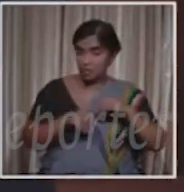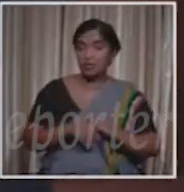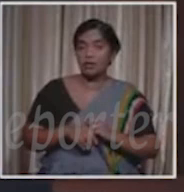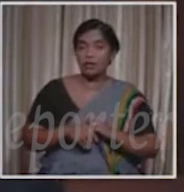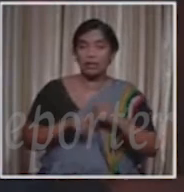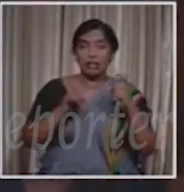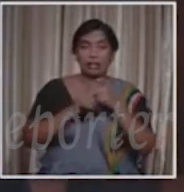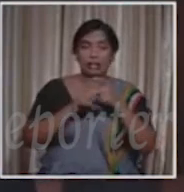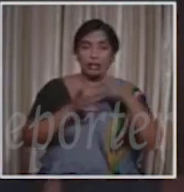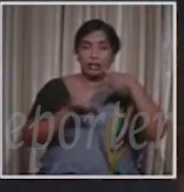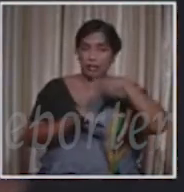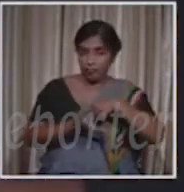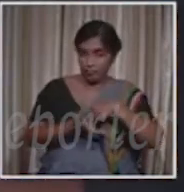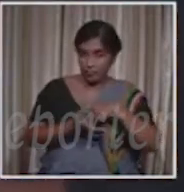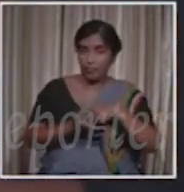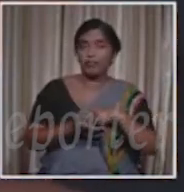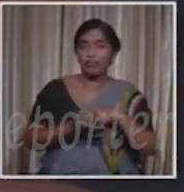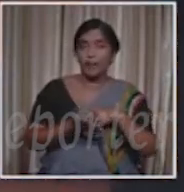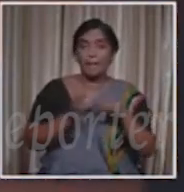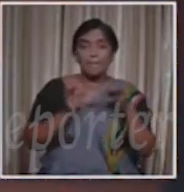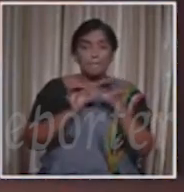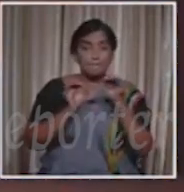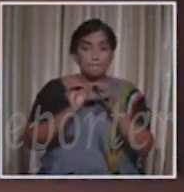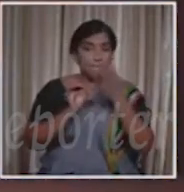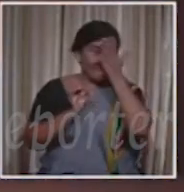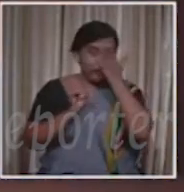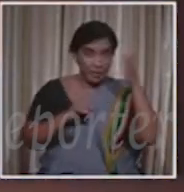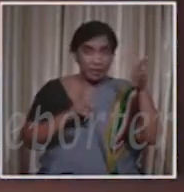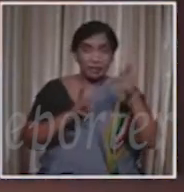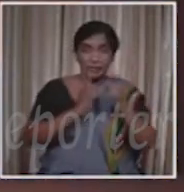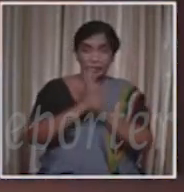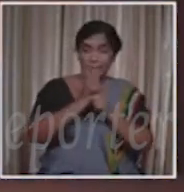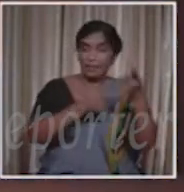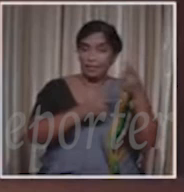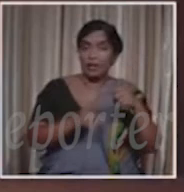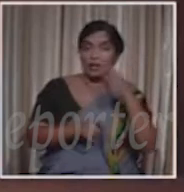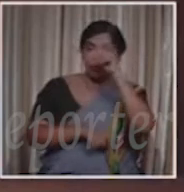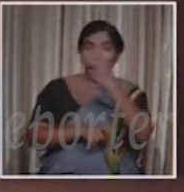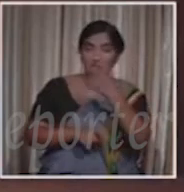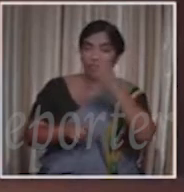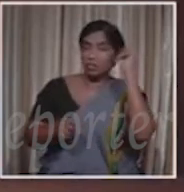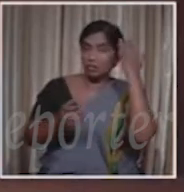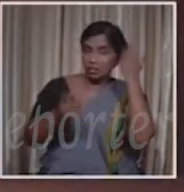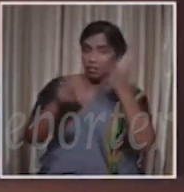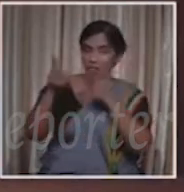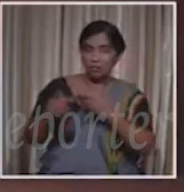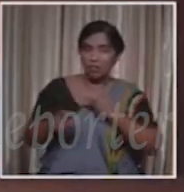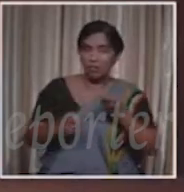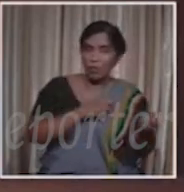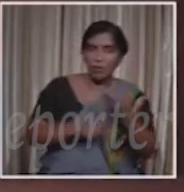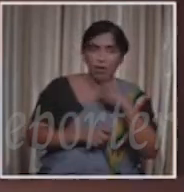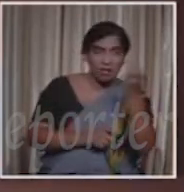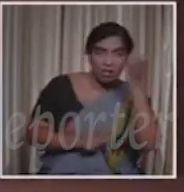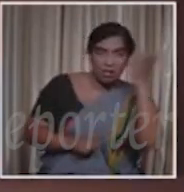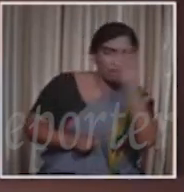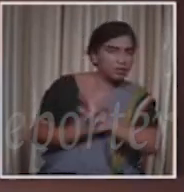අනුරාධපුරයේ පළාත් සභා මැතිවරණයේදී 10 අගම හන්දියේදී බර්ට් ඉස්සනායක මර කණ්ඩායම විසින් අපේ දෙදෙනෙක් ඝාතනය